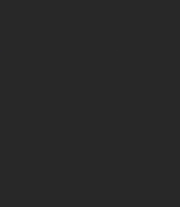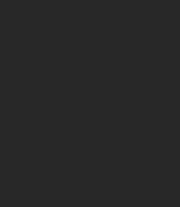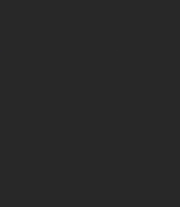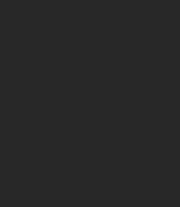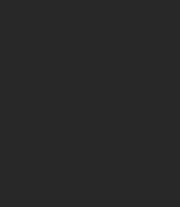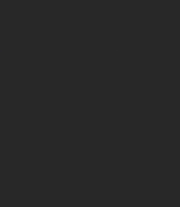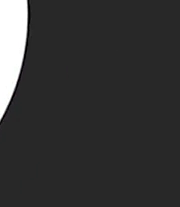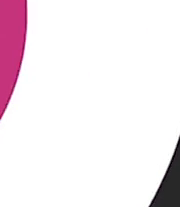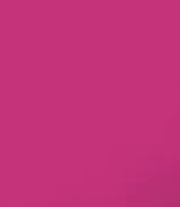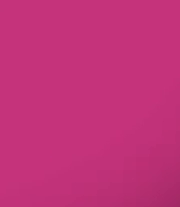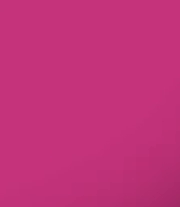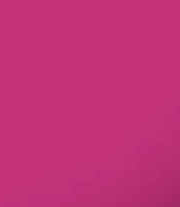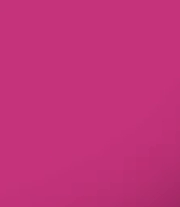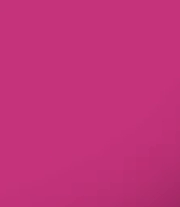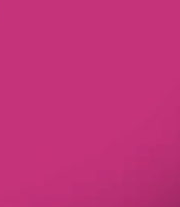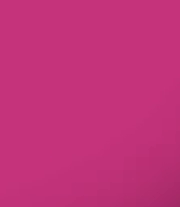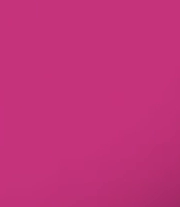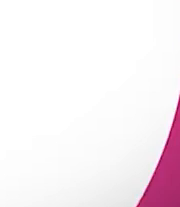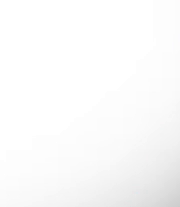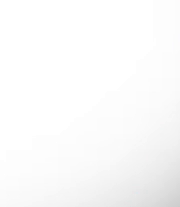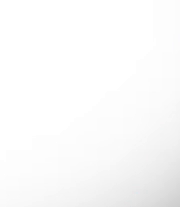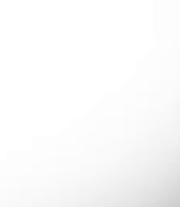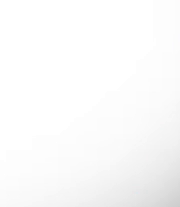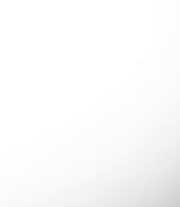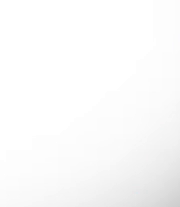Re, viss ēters ir te!